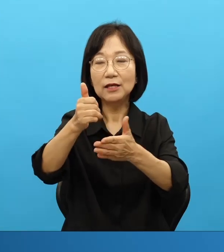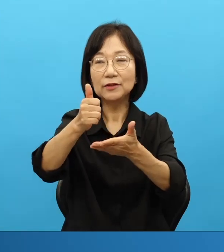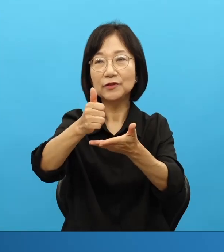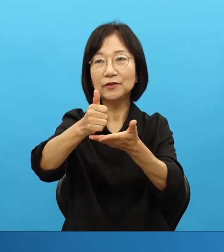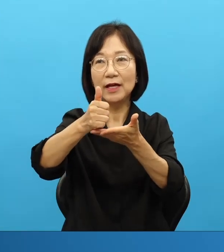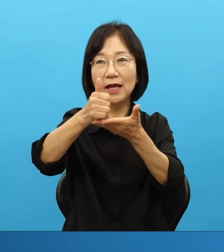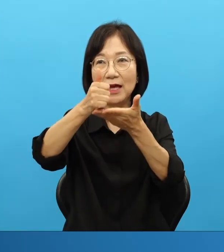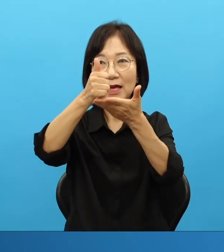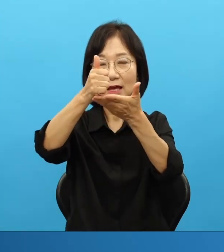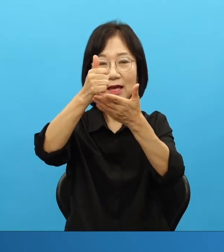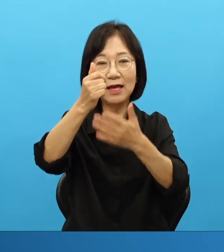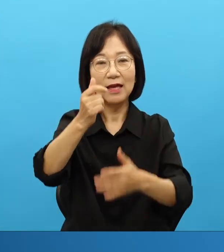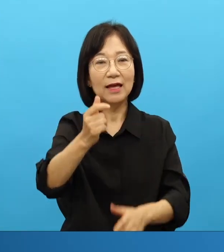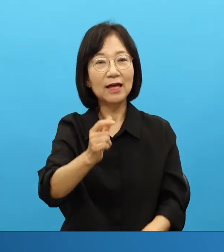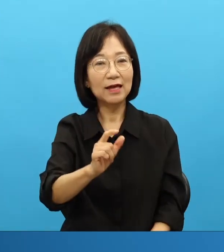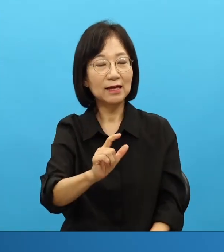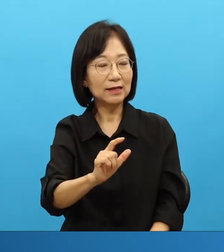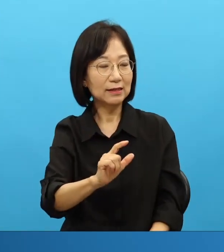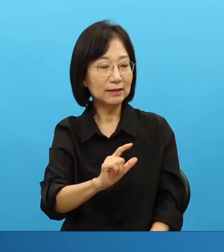예수의